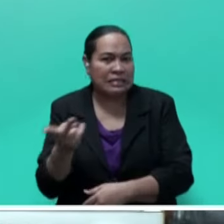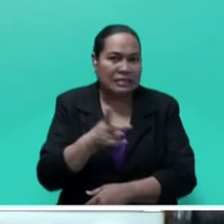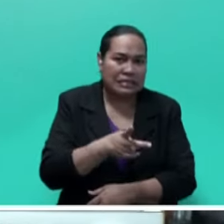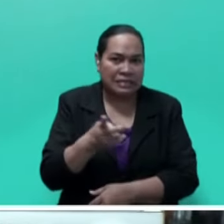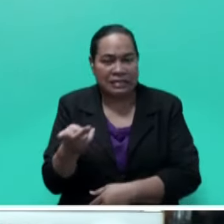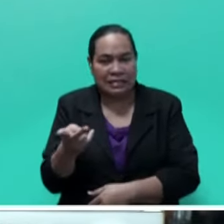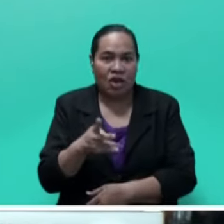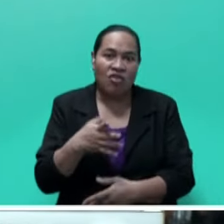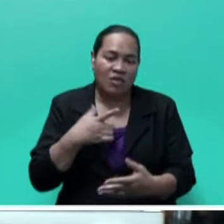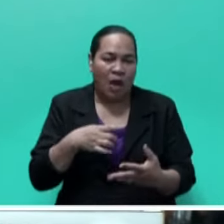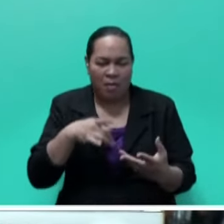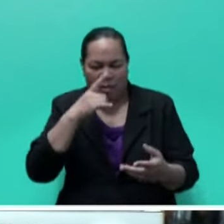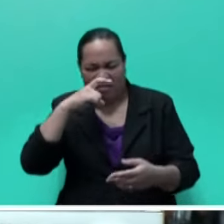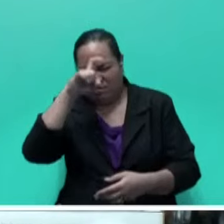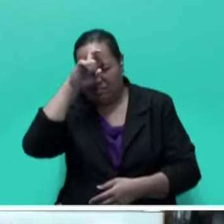Yana kawai levu